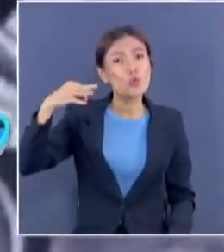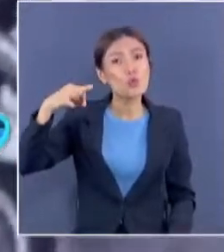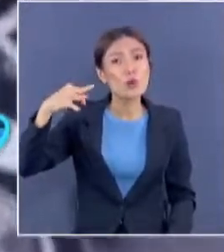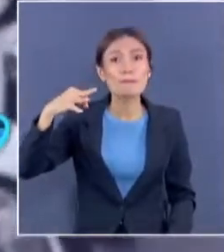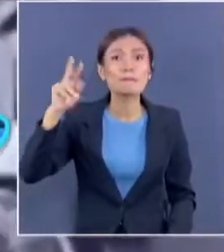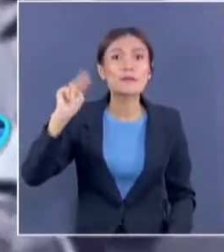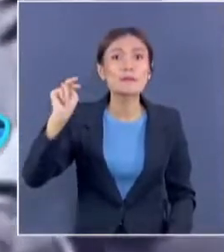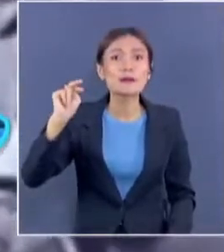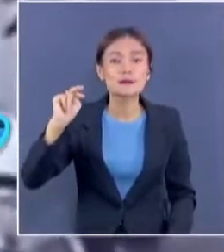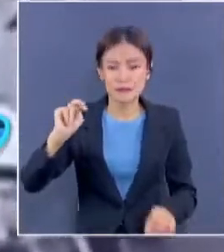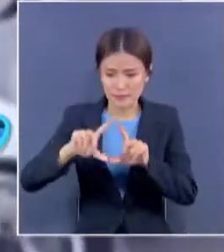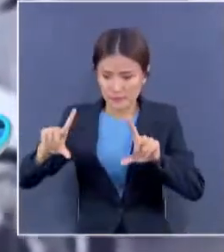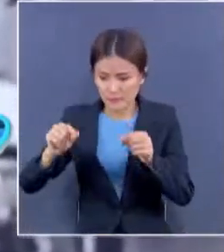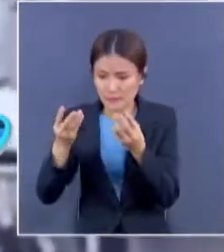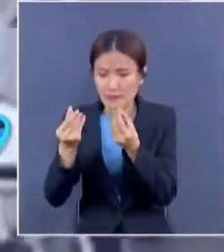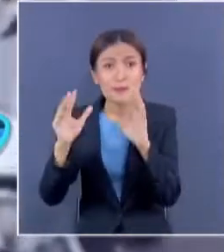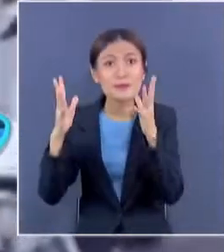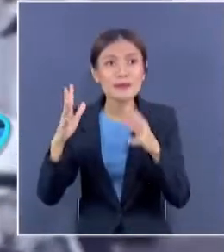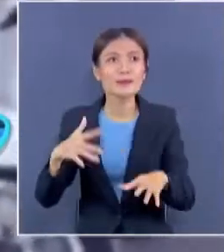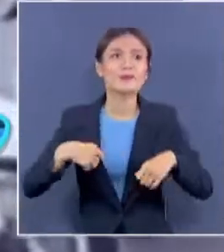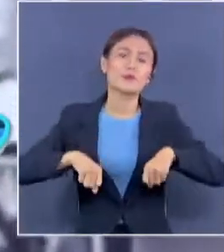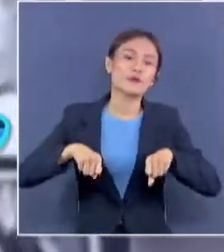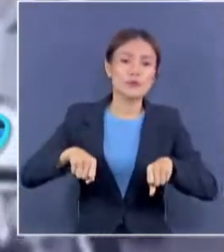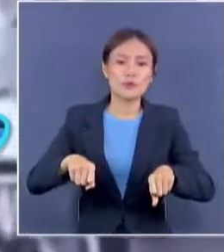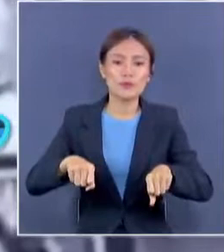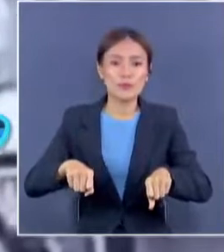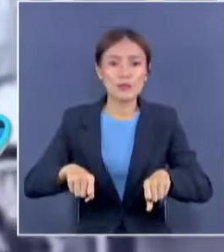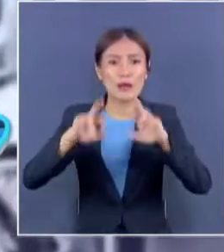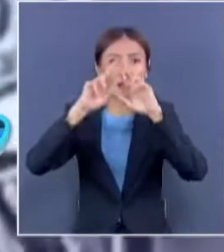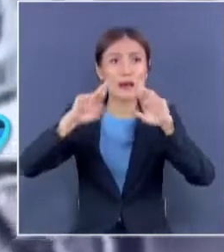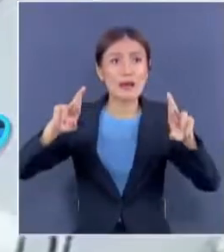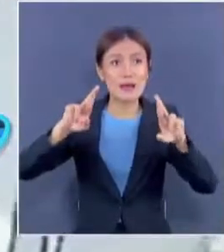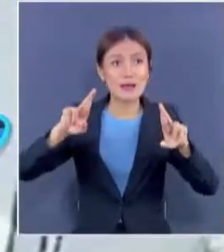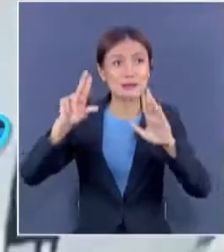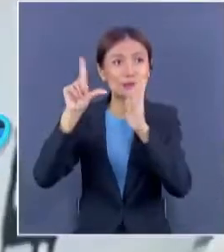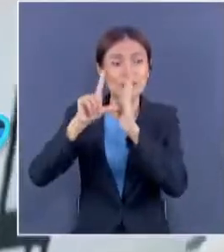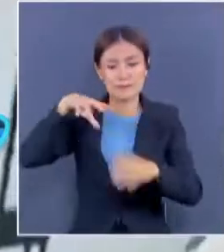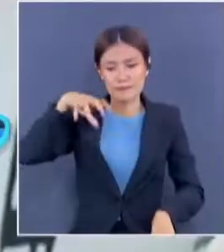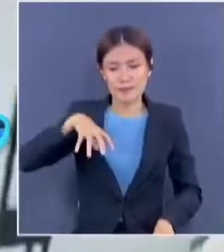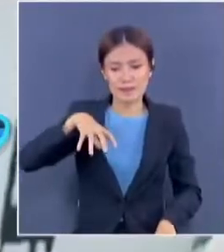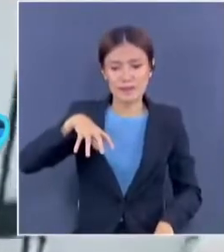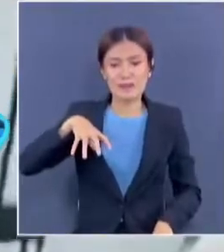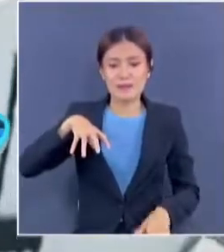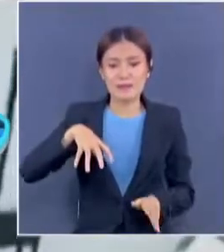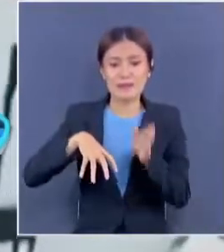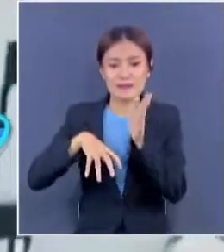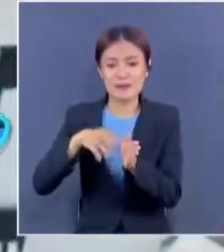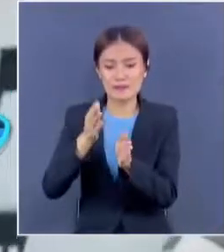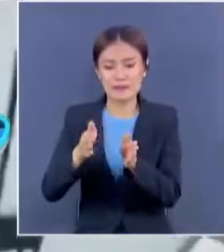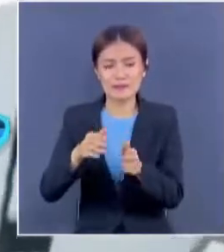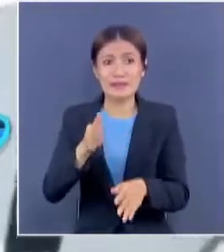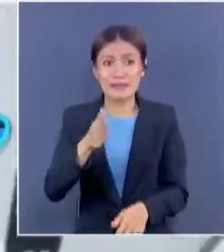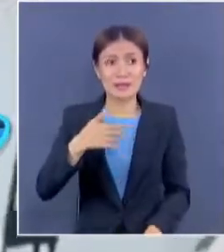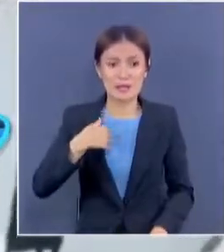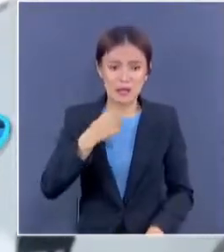ต่ไม่ทราบทะเบียนนะครับขับมาก็มาจอดที่หน้าร้านสะดวกซื้อก่อนที่จะก่อเหตุขโมยอะไรฮะ